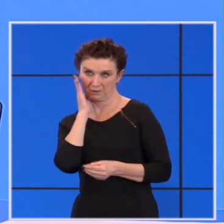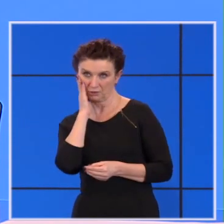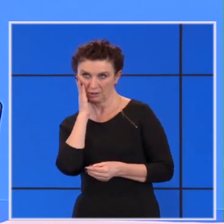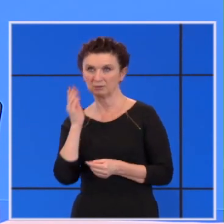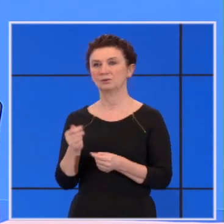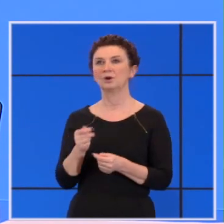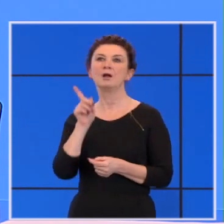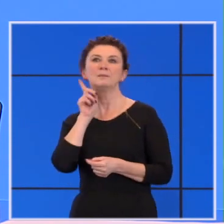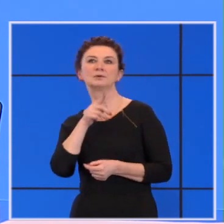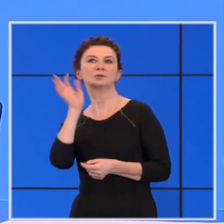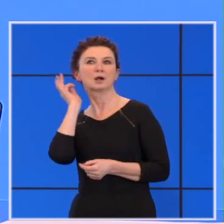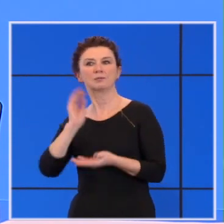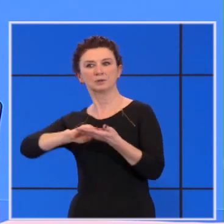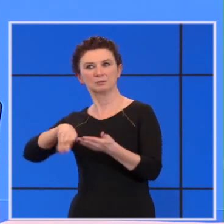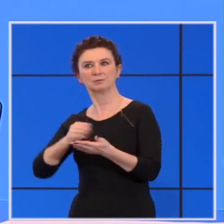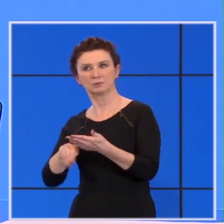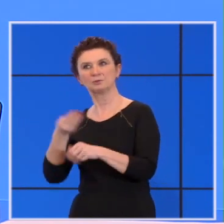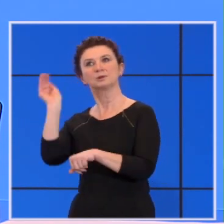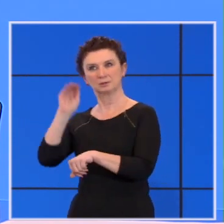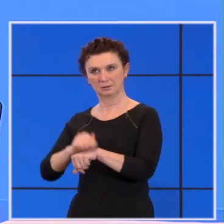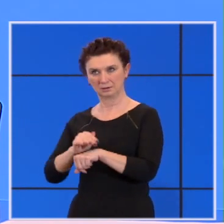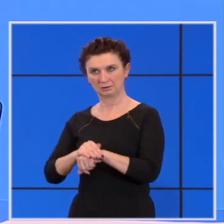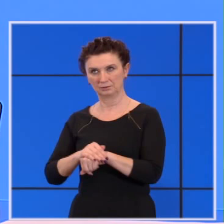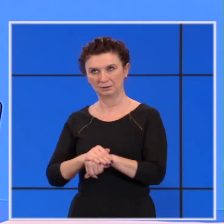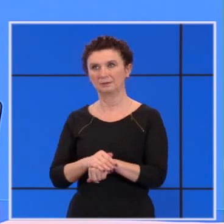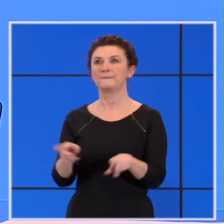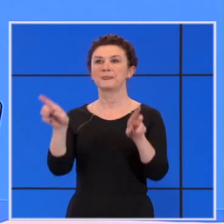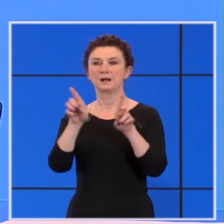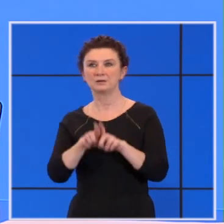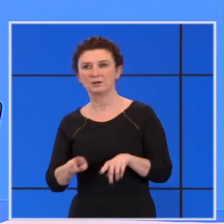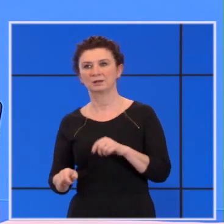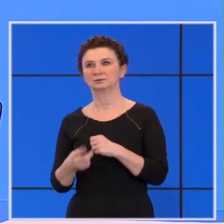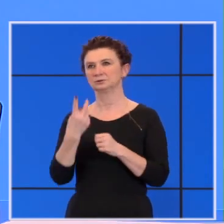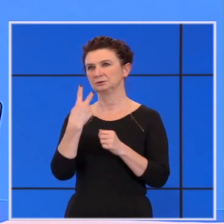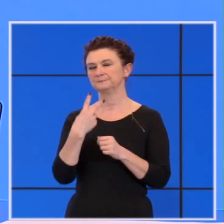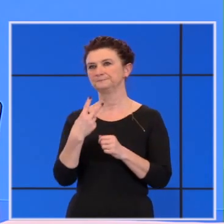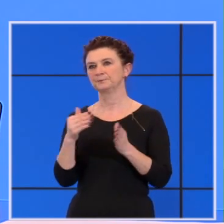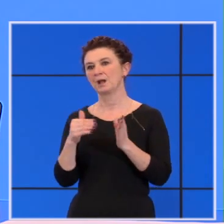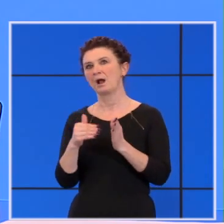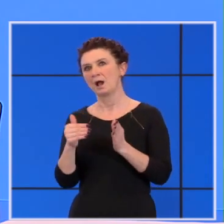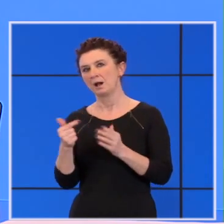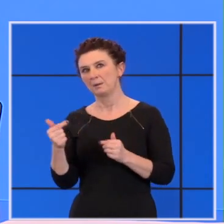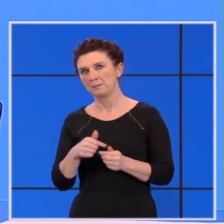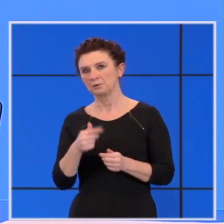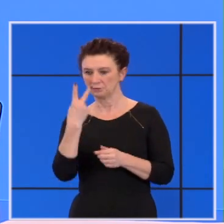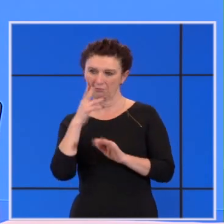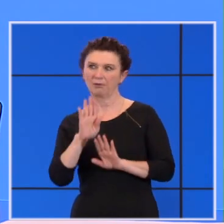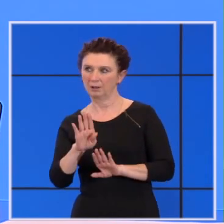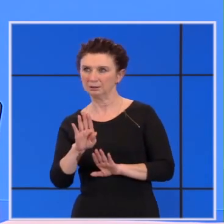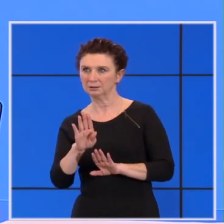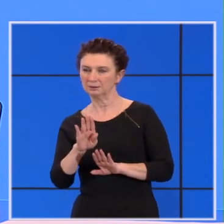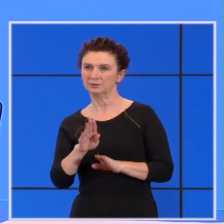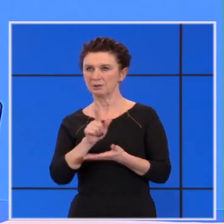tego, aby do tej procedury przystąpić. Ale również udowodnić w tej parze należy, że przez te 12 miesięcy